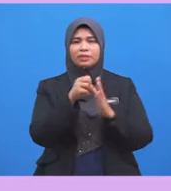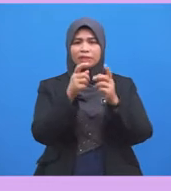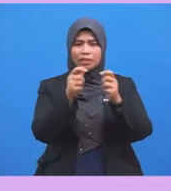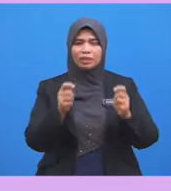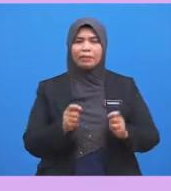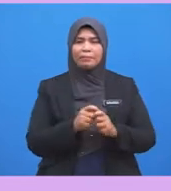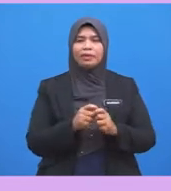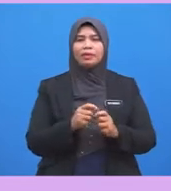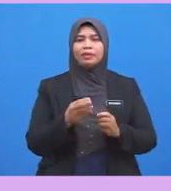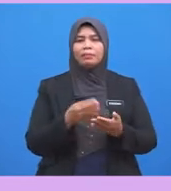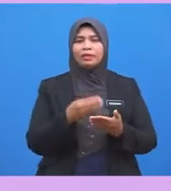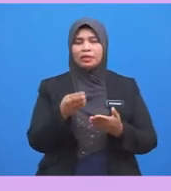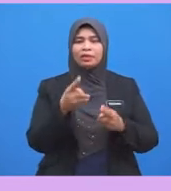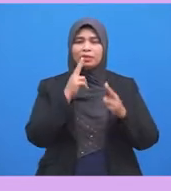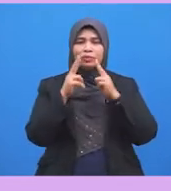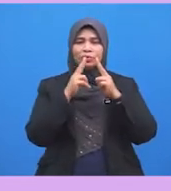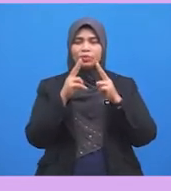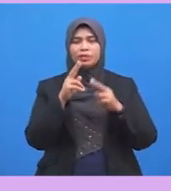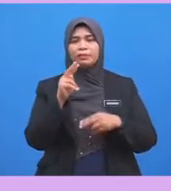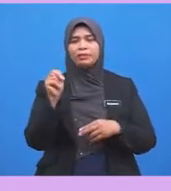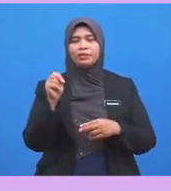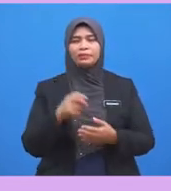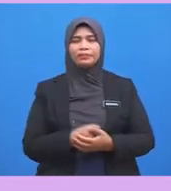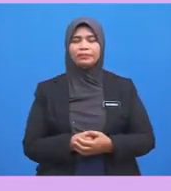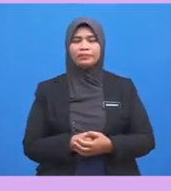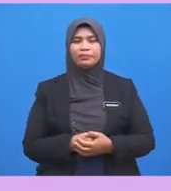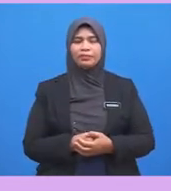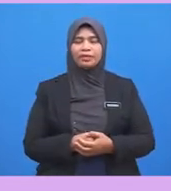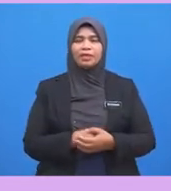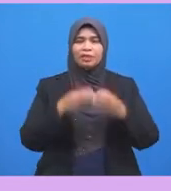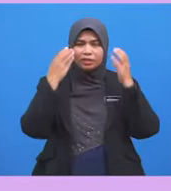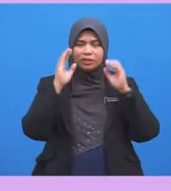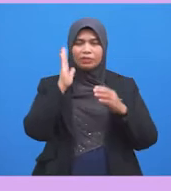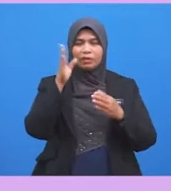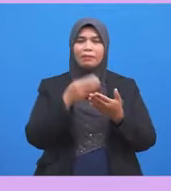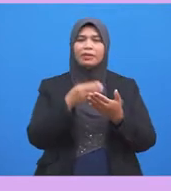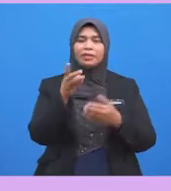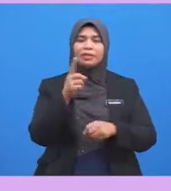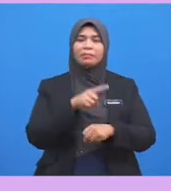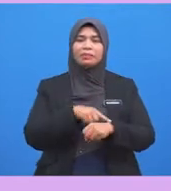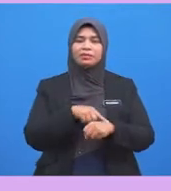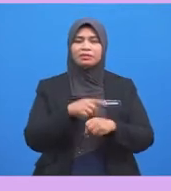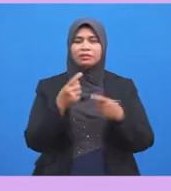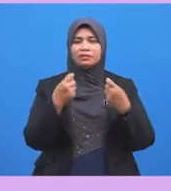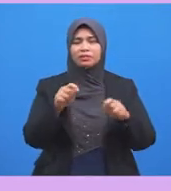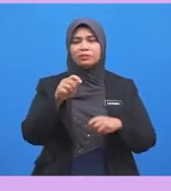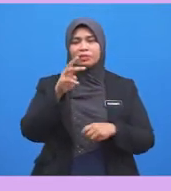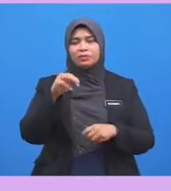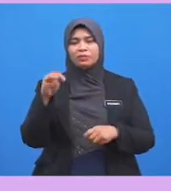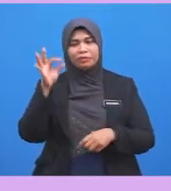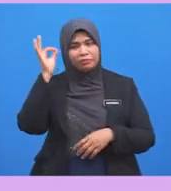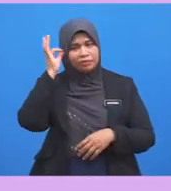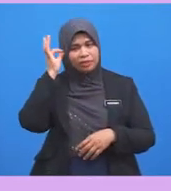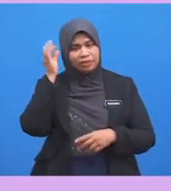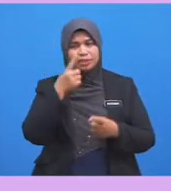setempat memberikan ucapan. Baik, cikgu akan memberikan masa. Cuba murid-murid fikir